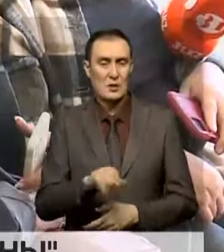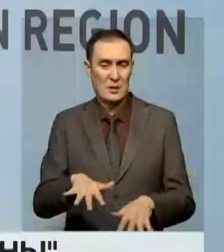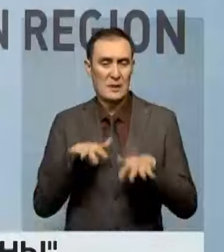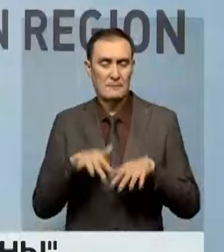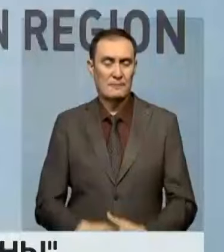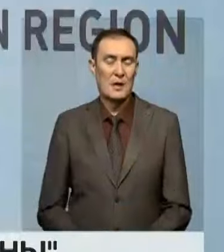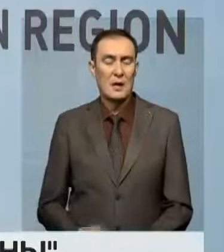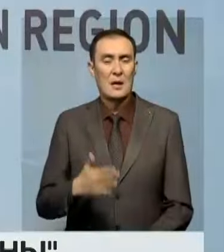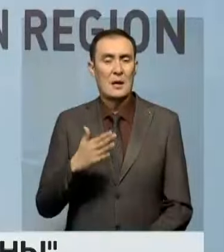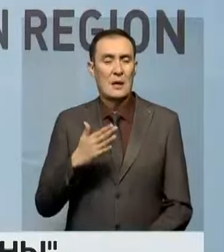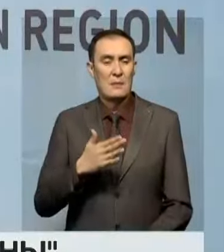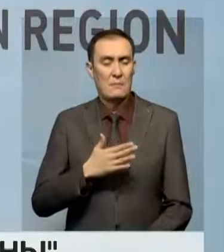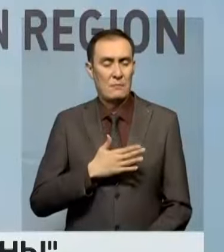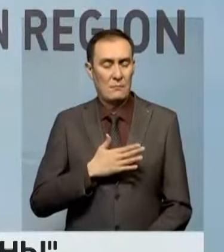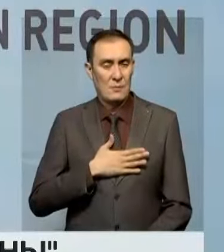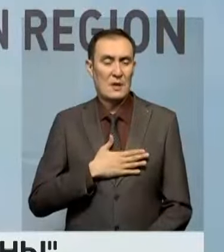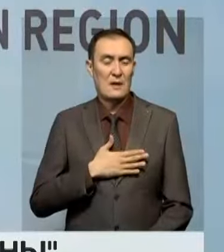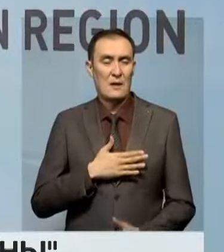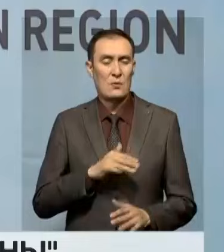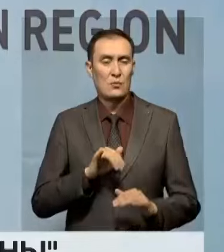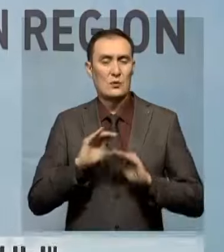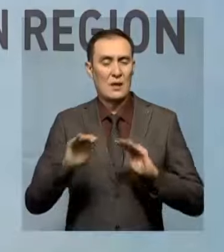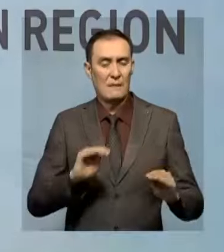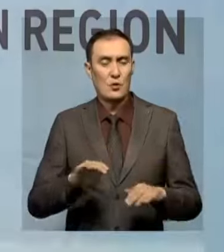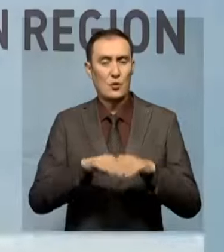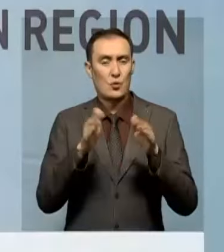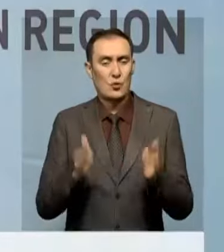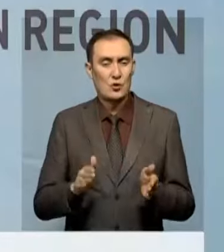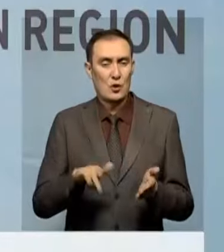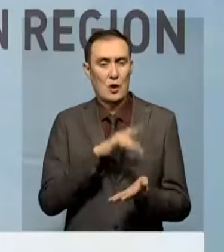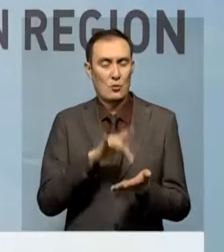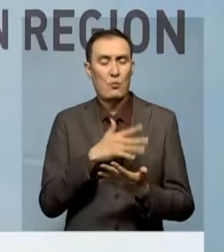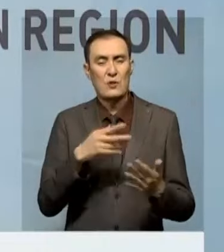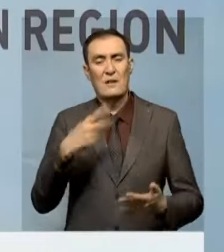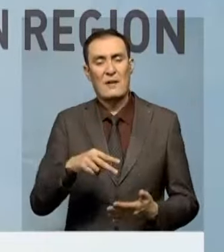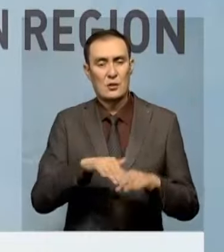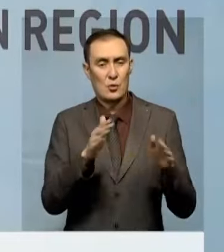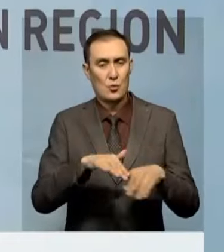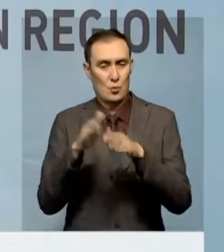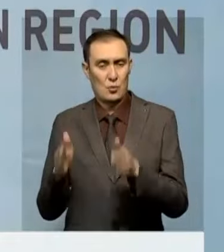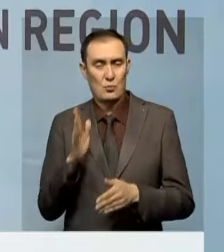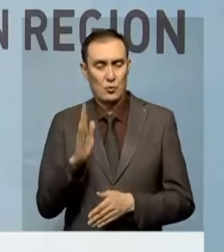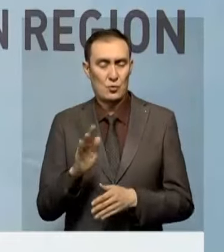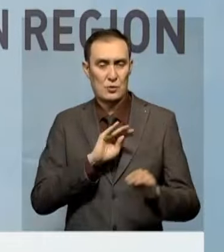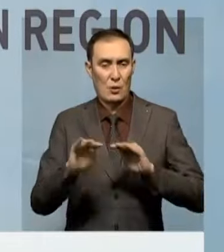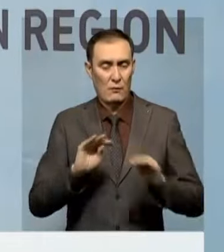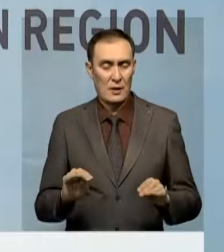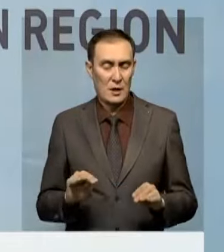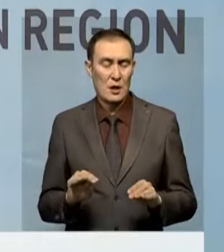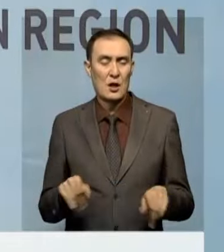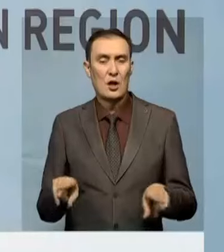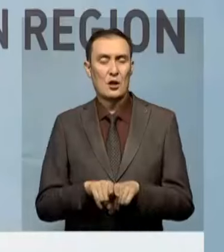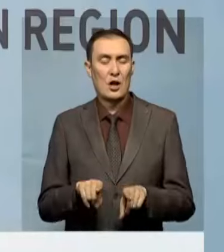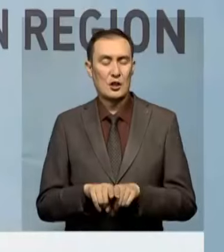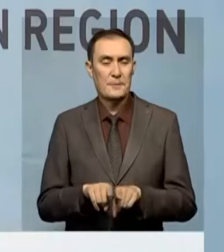Мы специально там ставим юрты, юрточный городок. Более 20 юрт будет установлено. Помимо